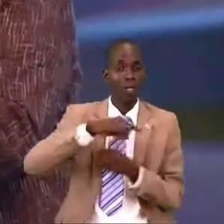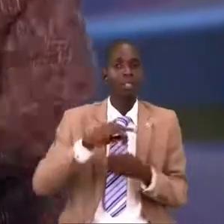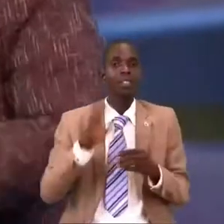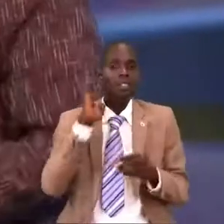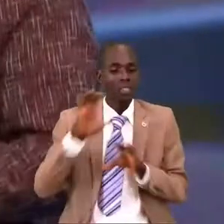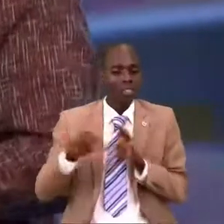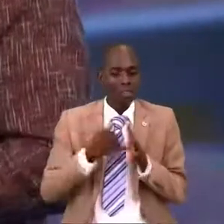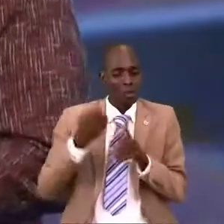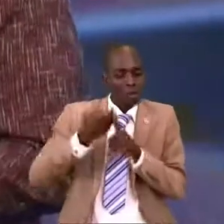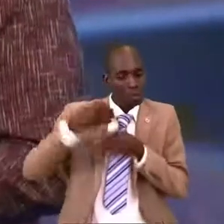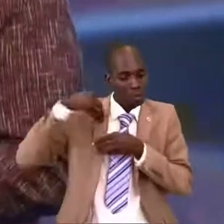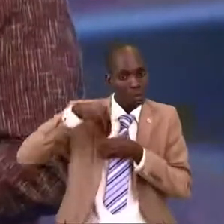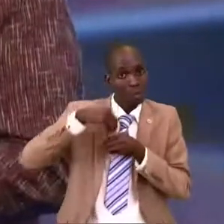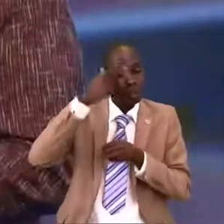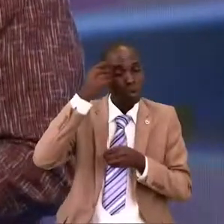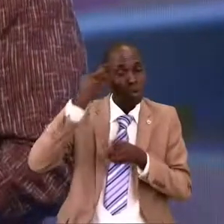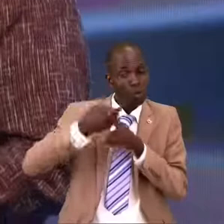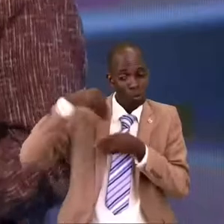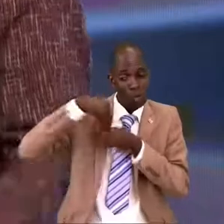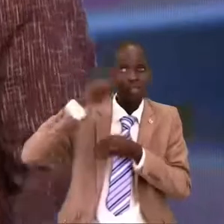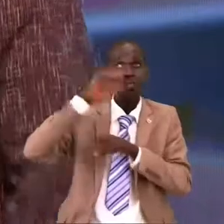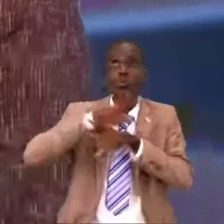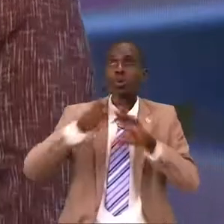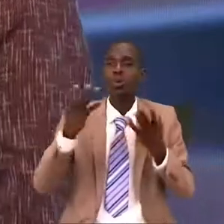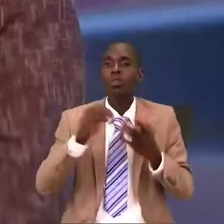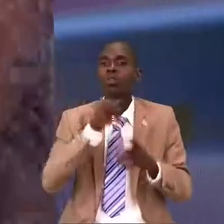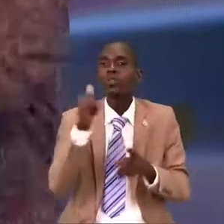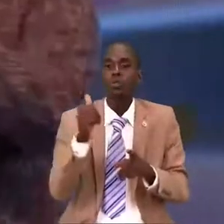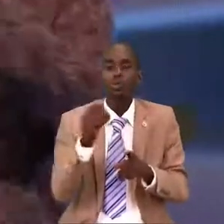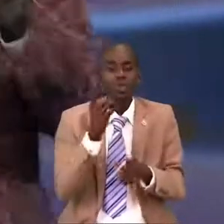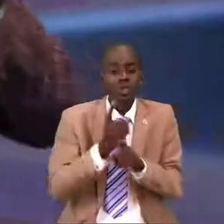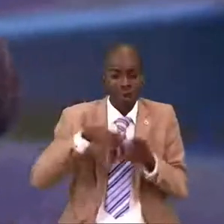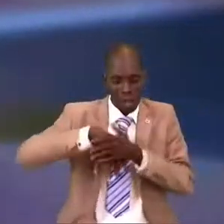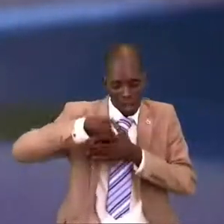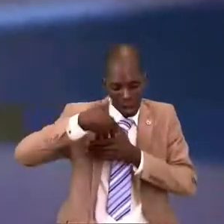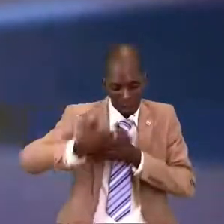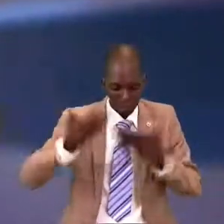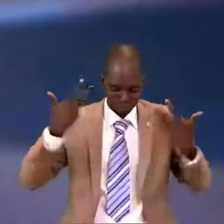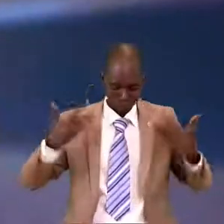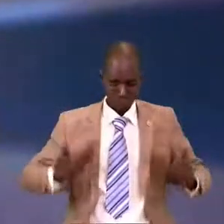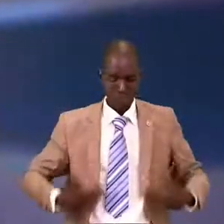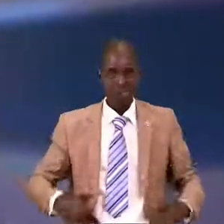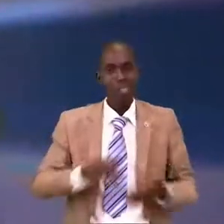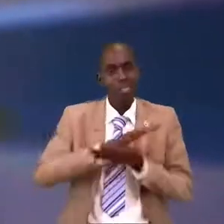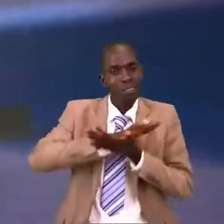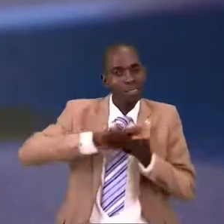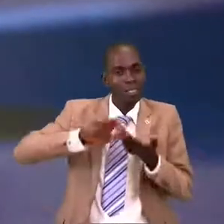extérieure ou le changement extérieur. Il veut un changement intérieur, une transformation intérieure.